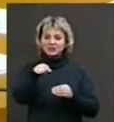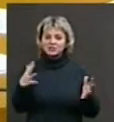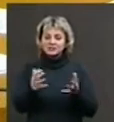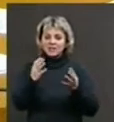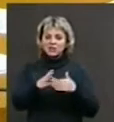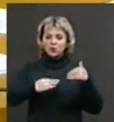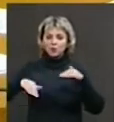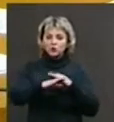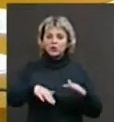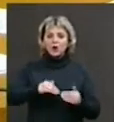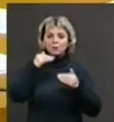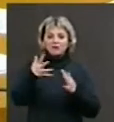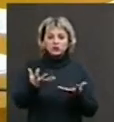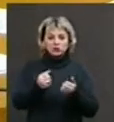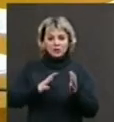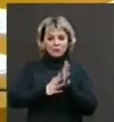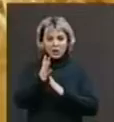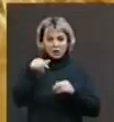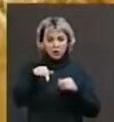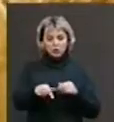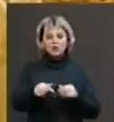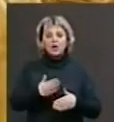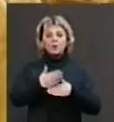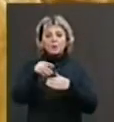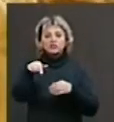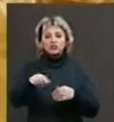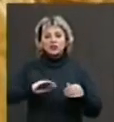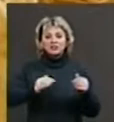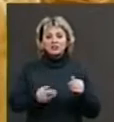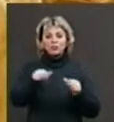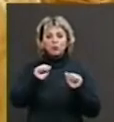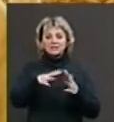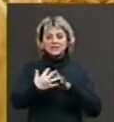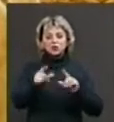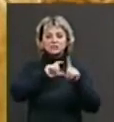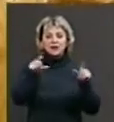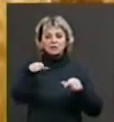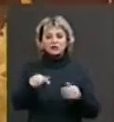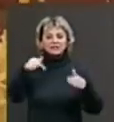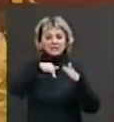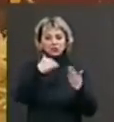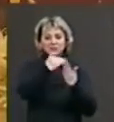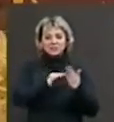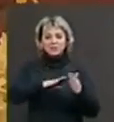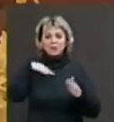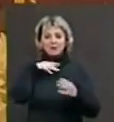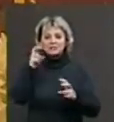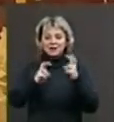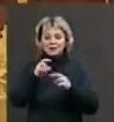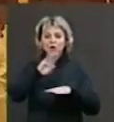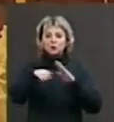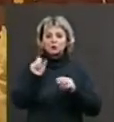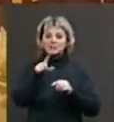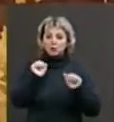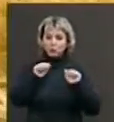сохранение почвы, повышение ее плодородия. Поддержать фермера может сельхозкооперация. Ядро системы – мясокомбинат. Под его